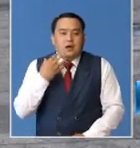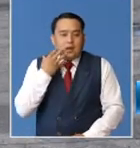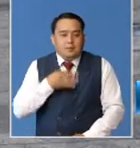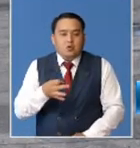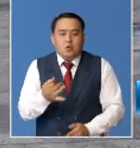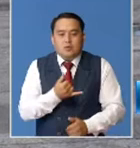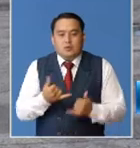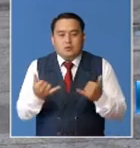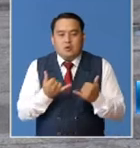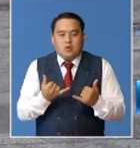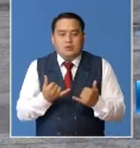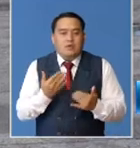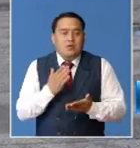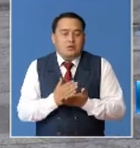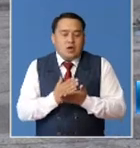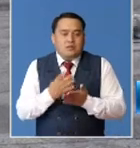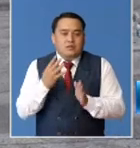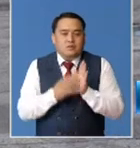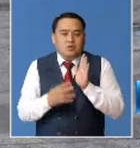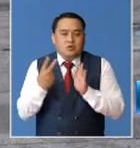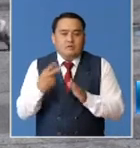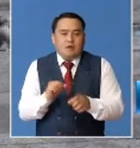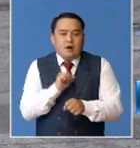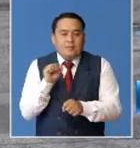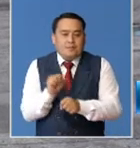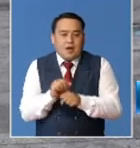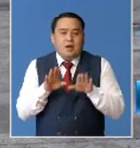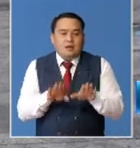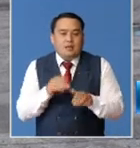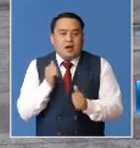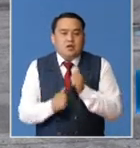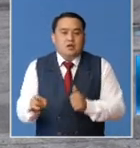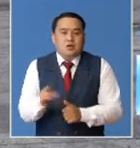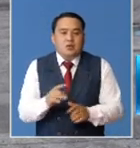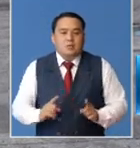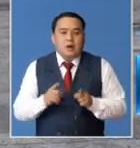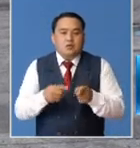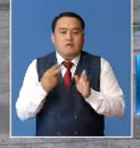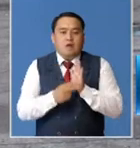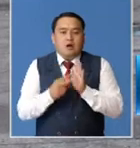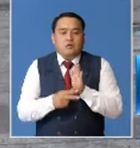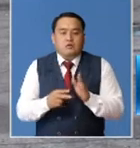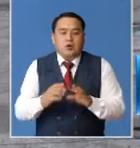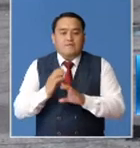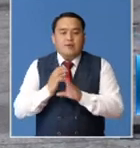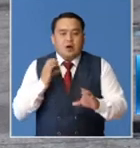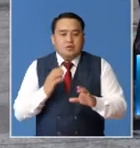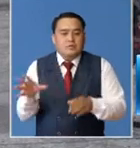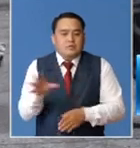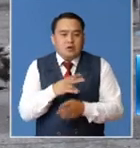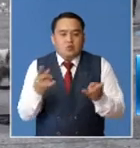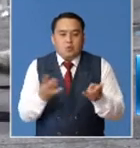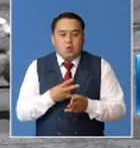На сегодняшний день в Алматинской области имеются 92 тупика. Ежедневно в регион поступает более 80 вагонов. В целом нам